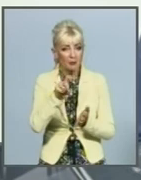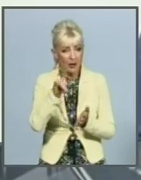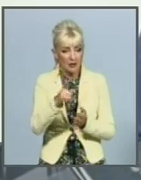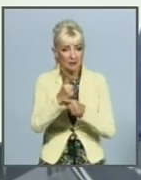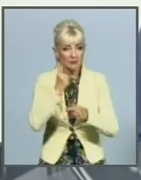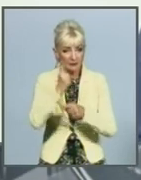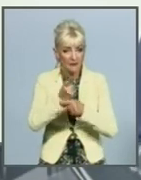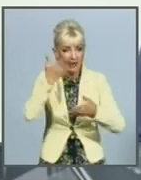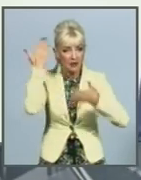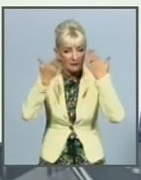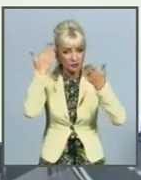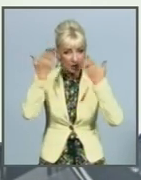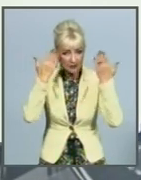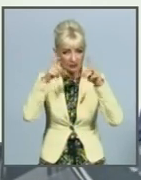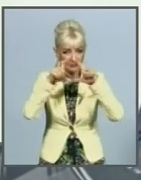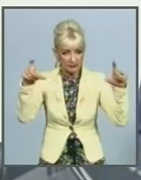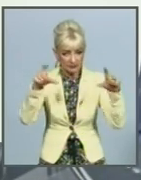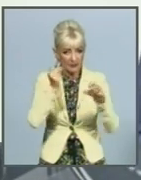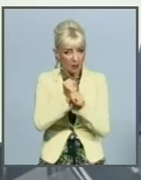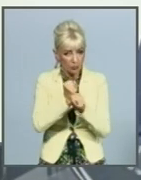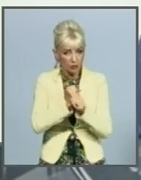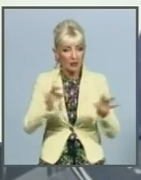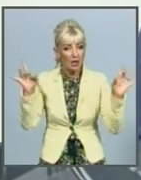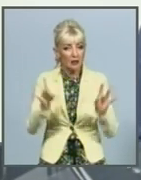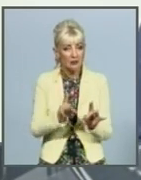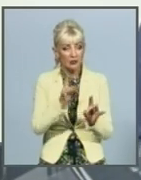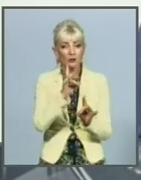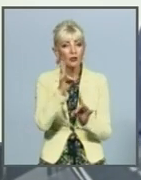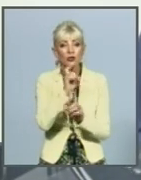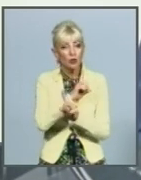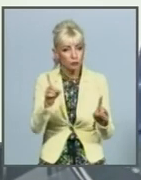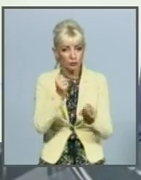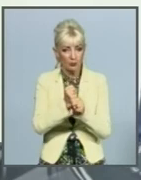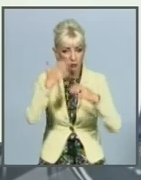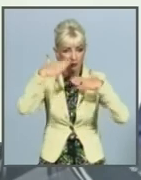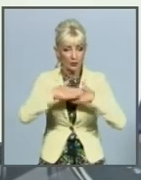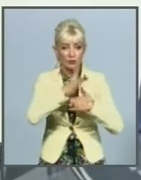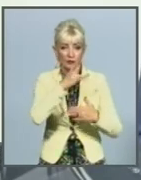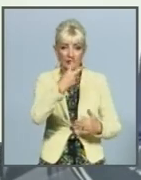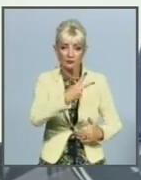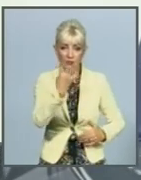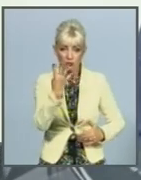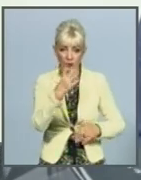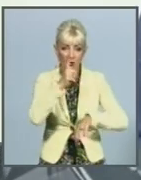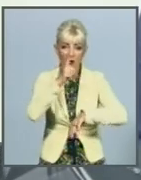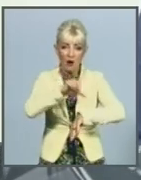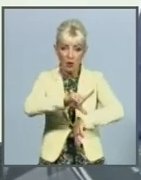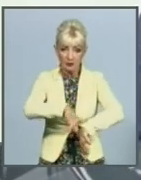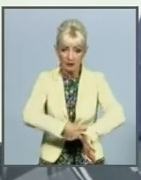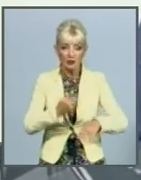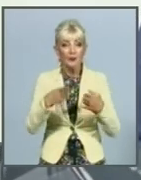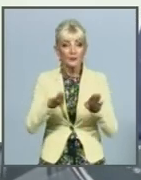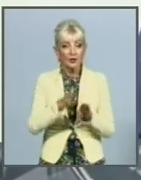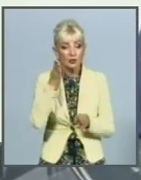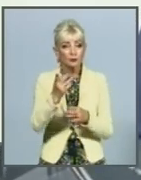діяльність розважальних закладів. Ресторани не працюватимуть у нічний час з 24-ї години. Також